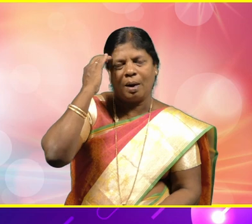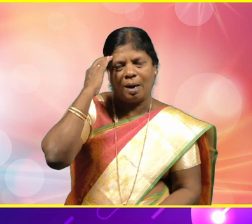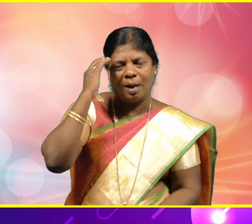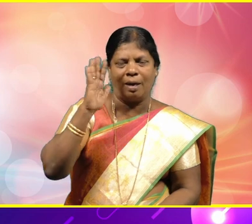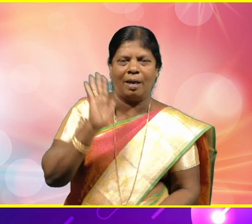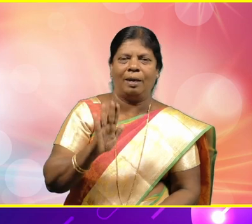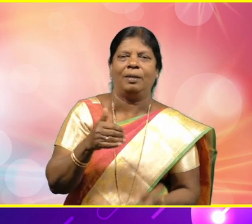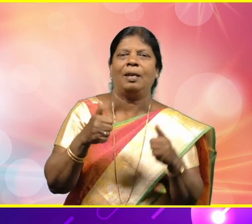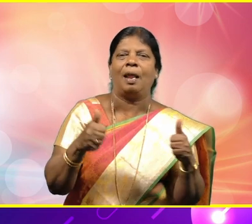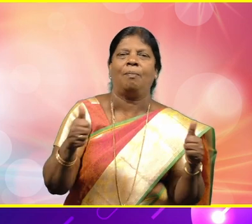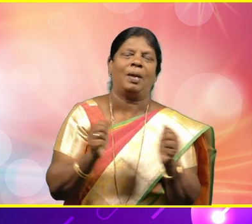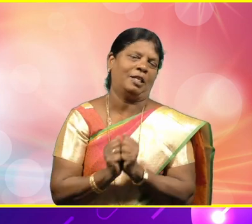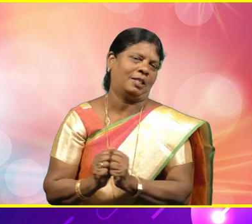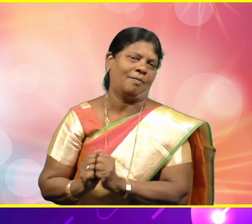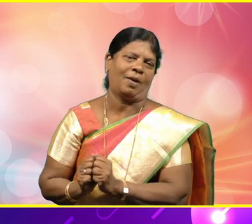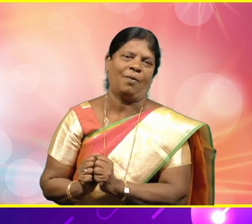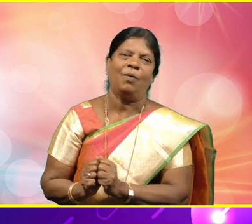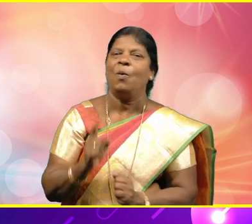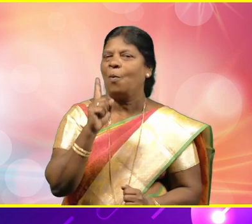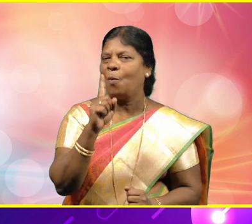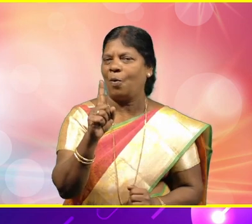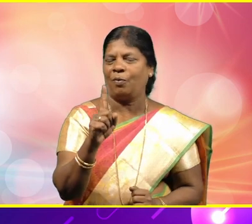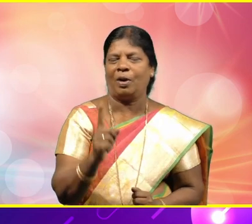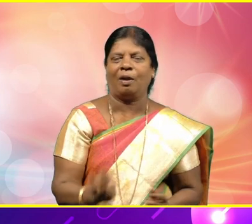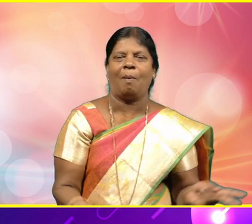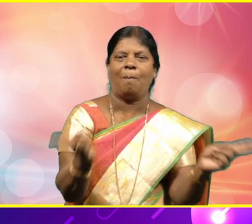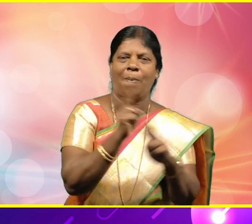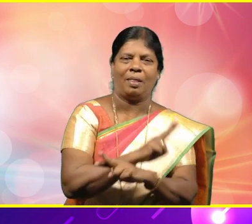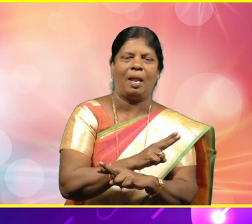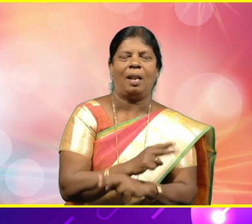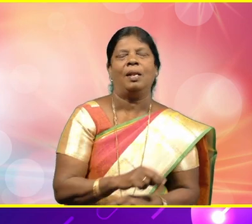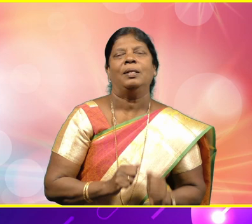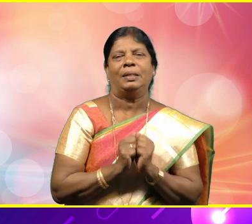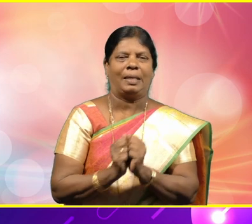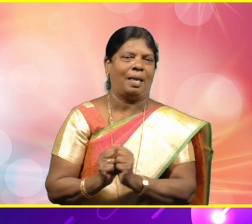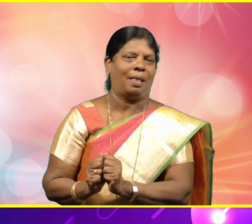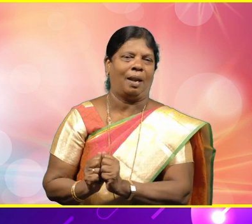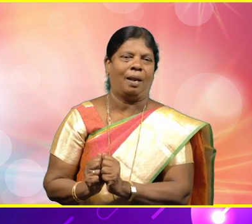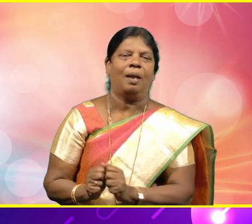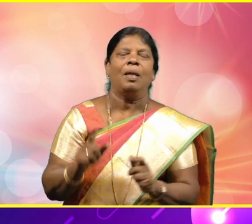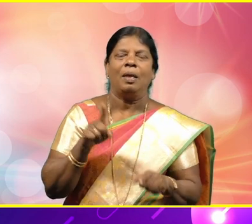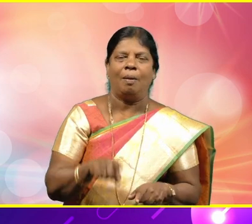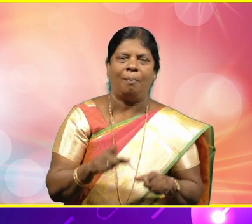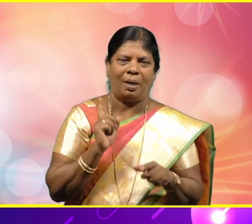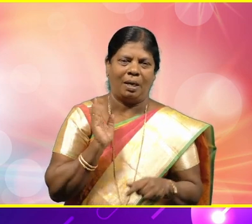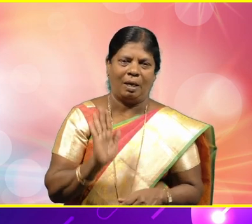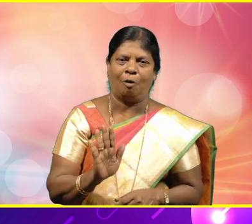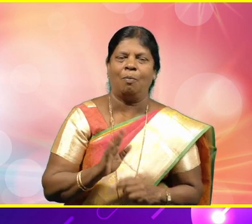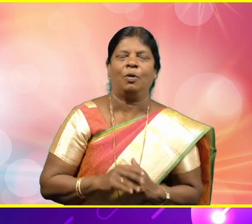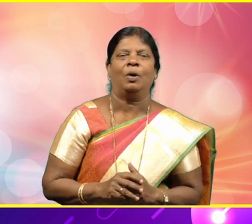பல நன்மைகளை செய்வார்கள். ஒருவருக்கு பதிலாக செய்தல். இப்படி இருக்கும்